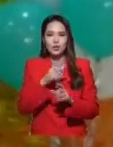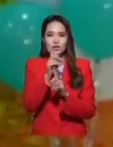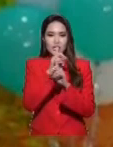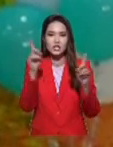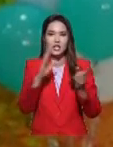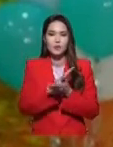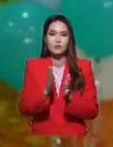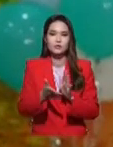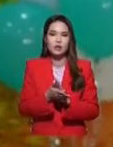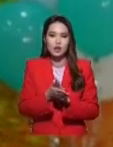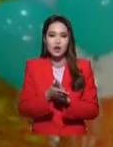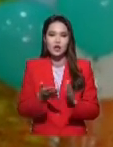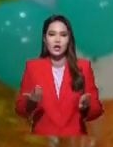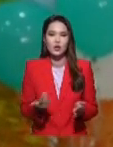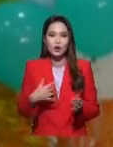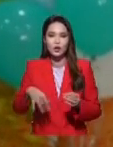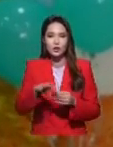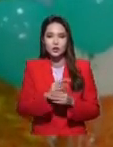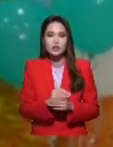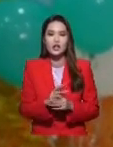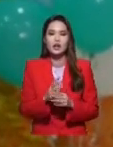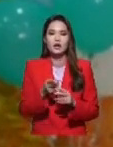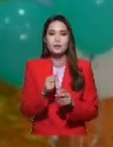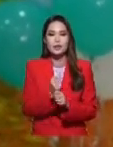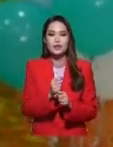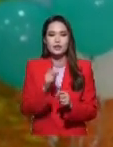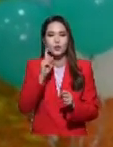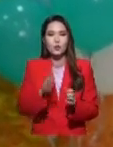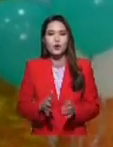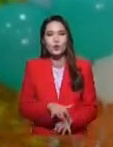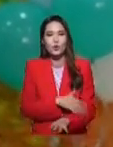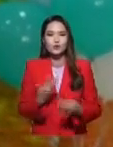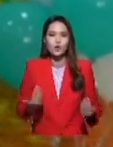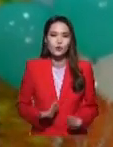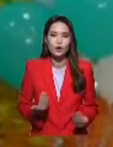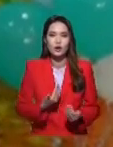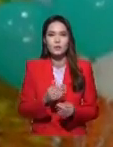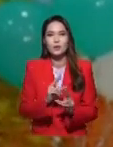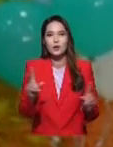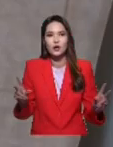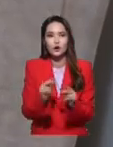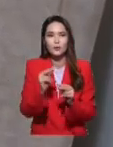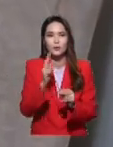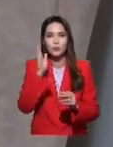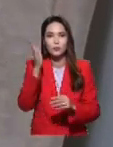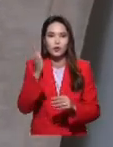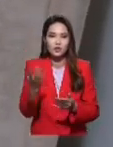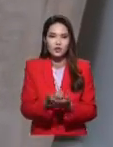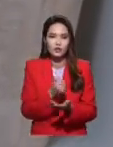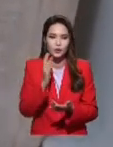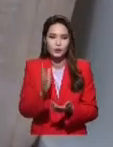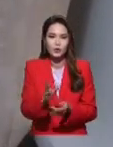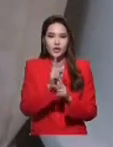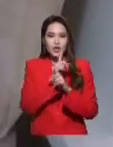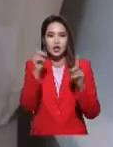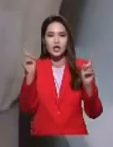сыйлаған тұрғынымызға тек мықты денсаулық, ұзақ ғұмыр, жарқын болашақ тілейміз. Балаларға ерекше туу